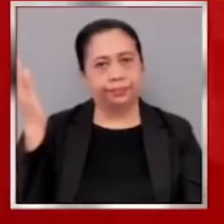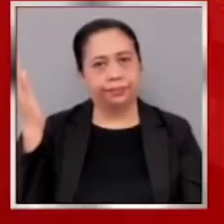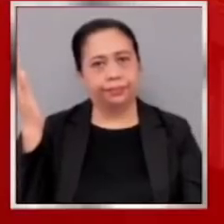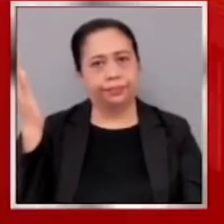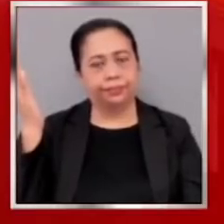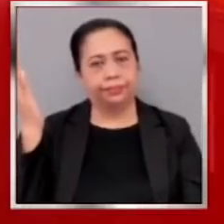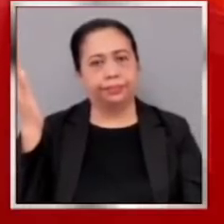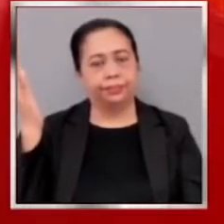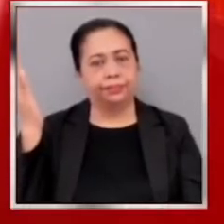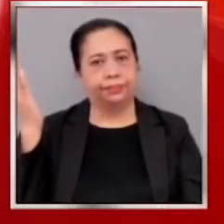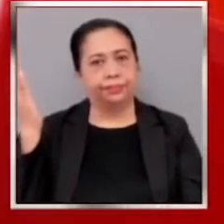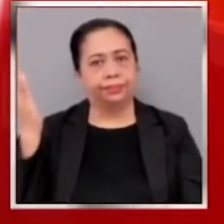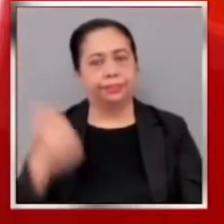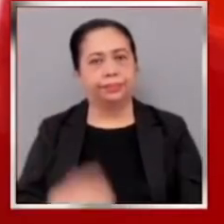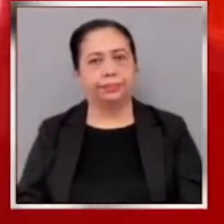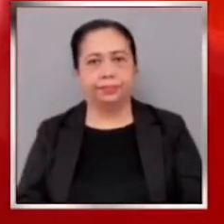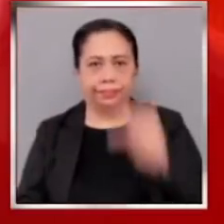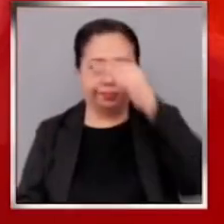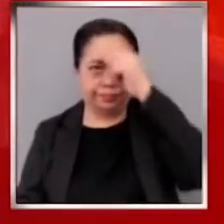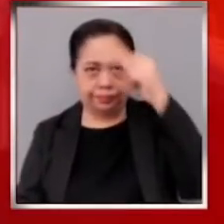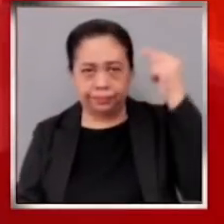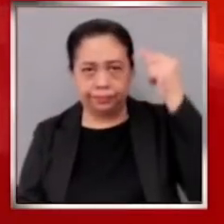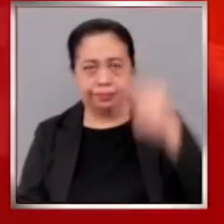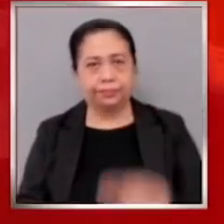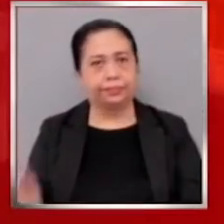89,466. Norberto Gonzalez,